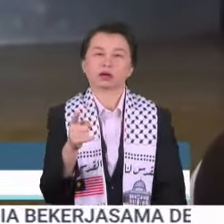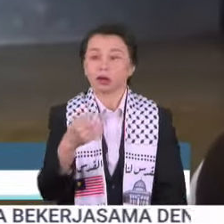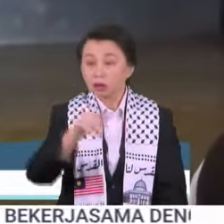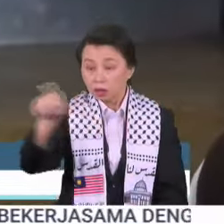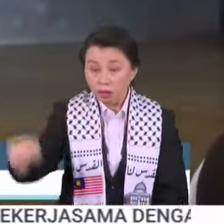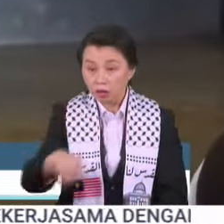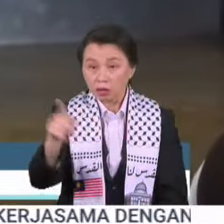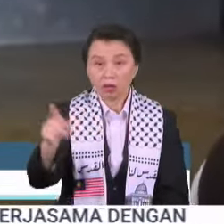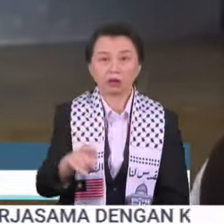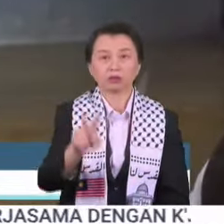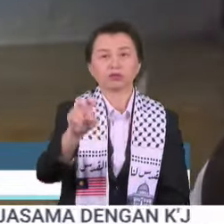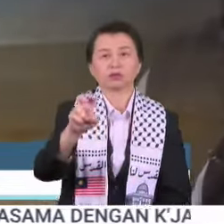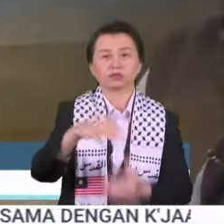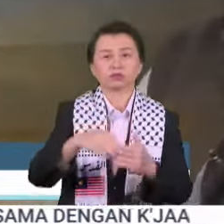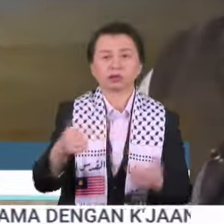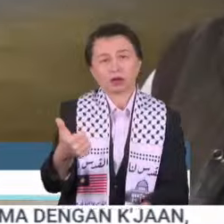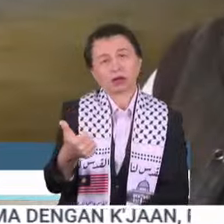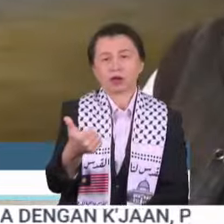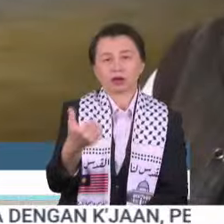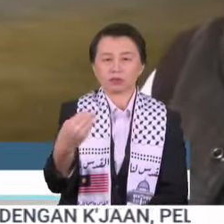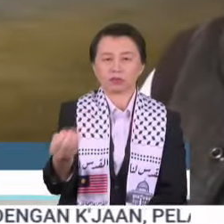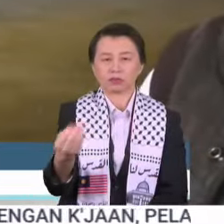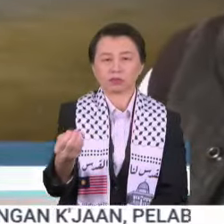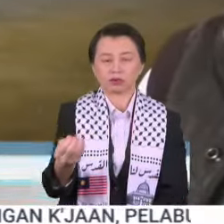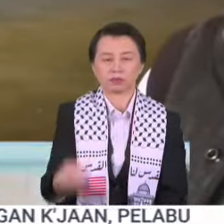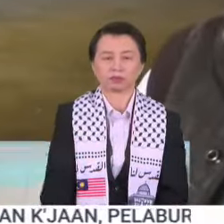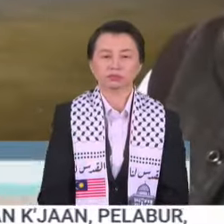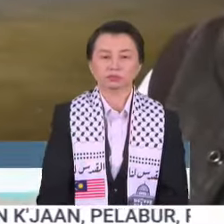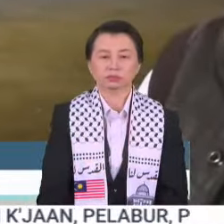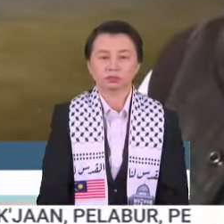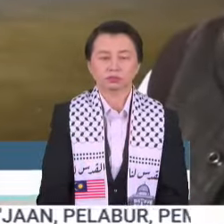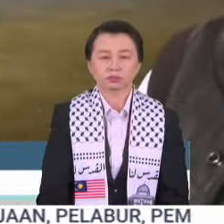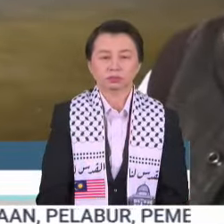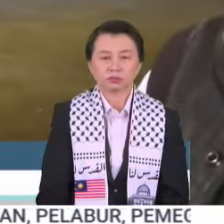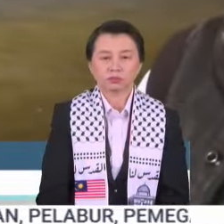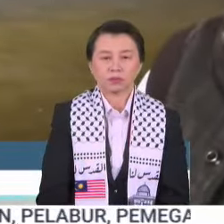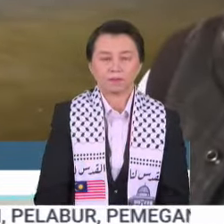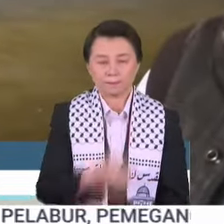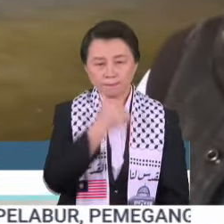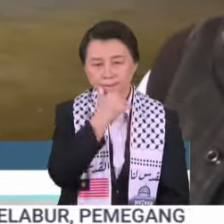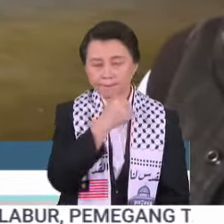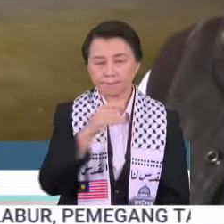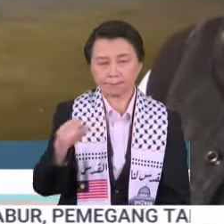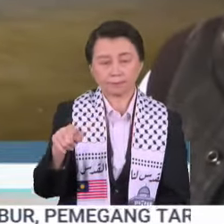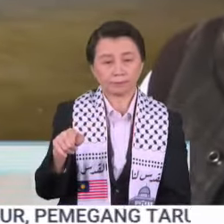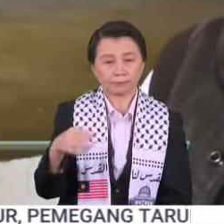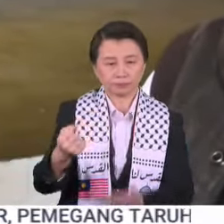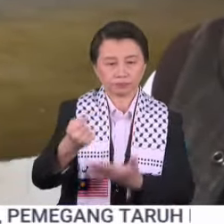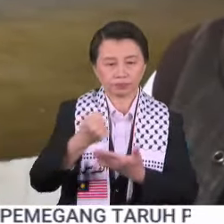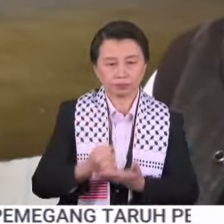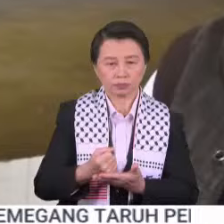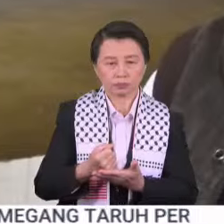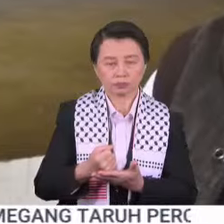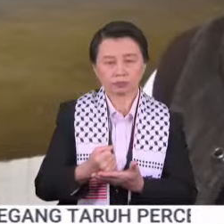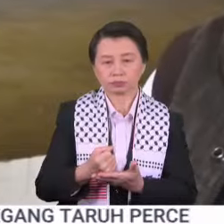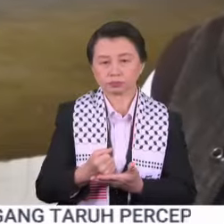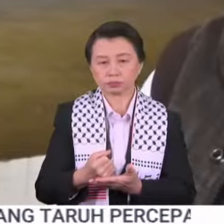macam ni baru ni harga RM20. Yang mana sikit sebanyak telah dapat membantu masyarakat atau telah dapat membantu sikit